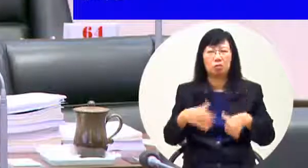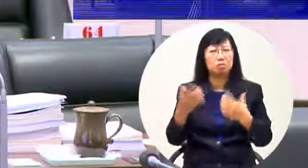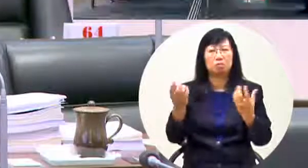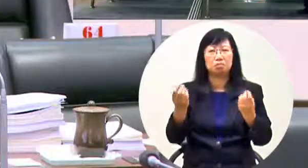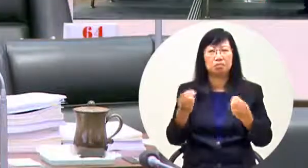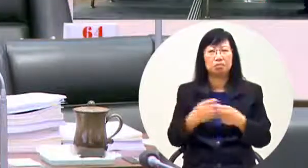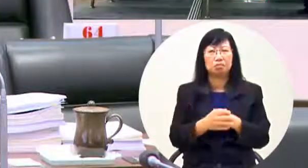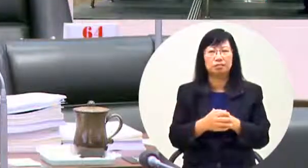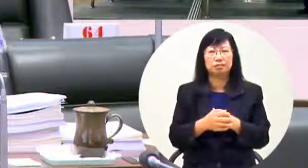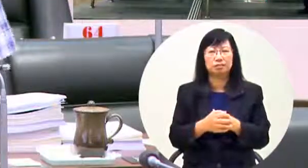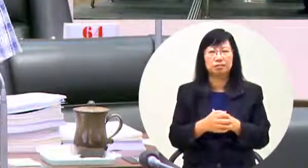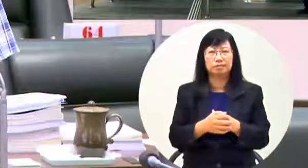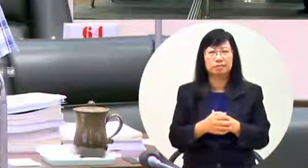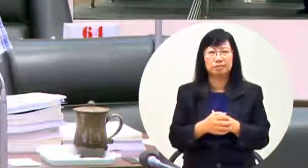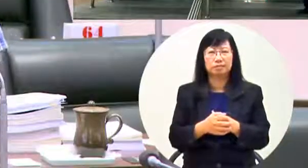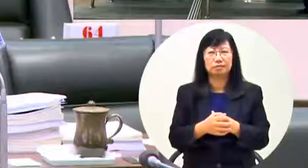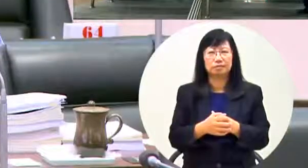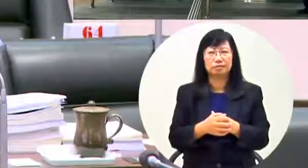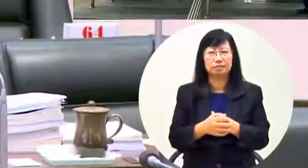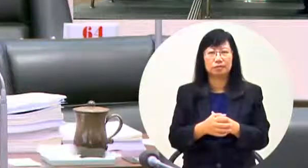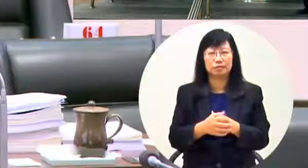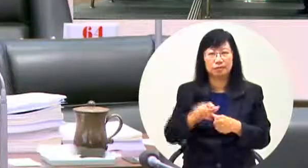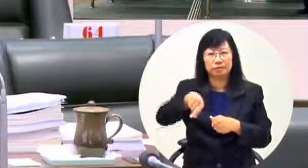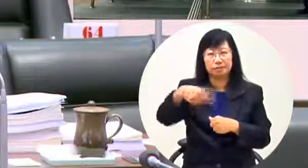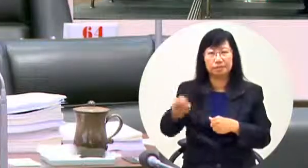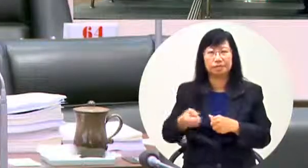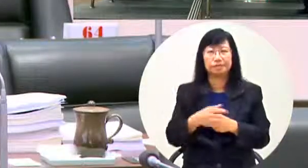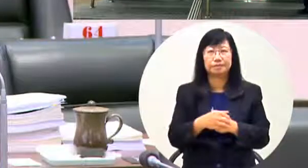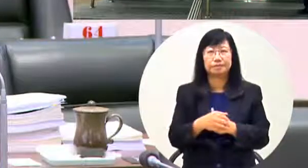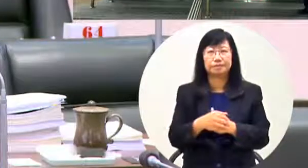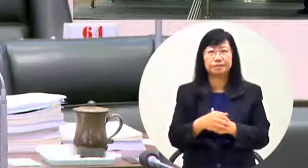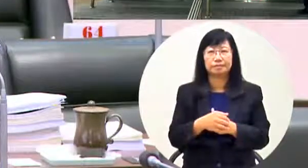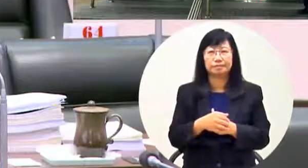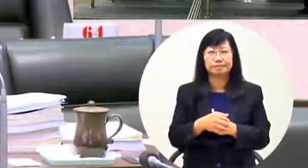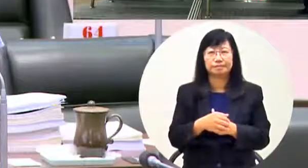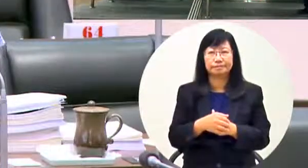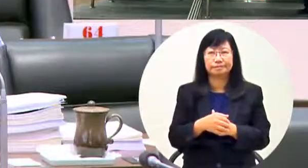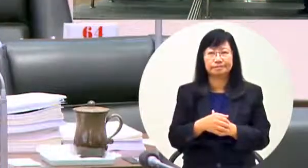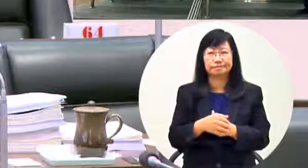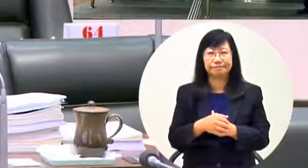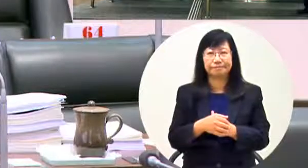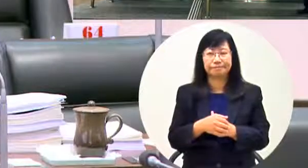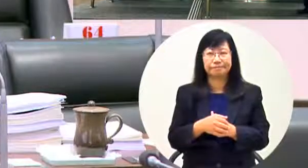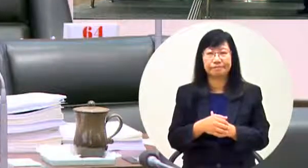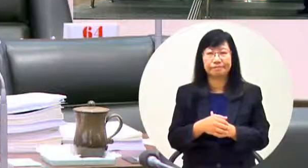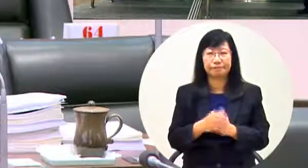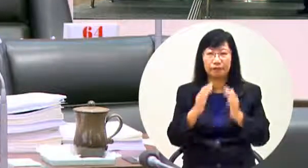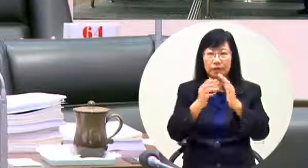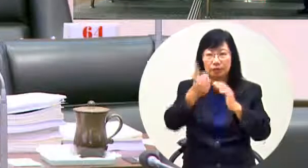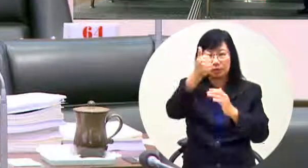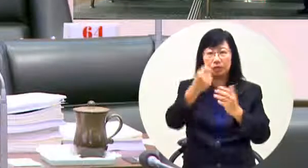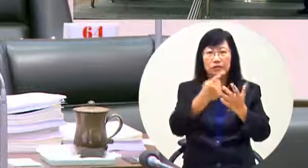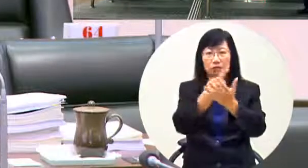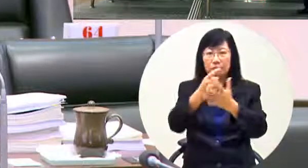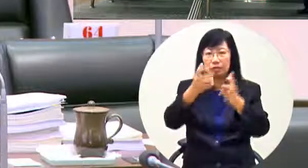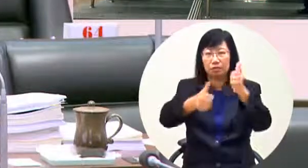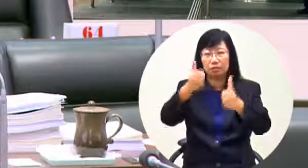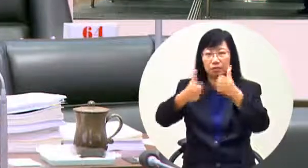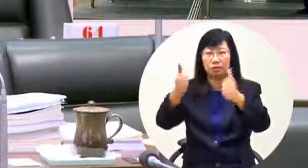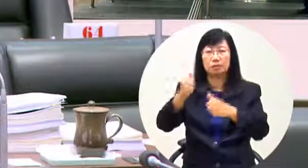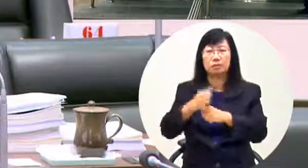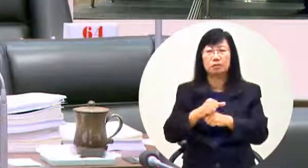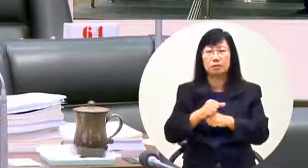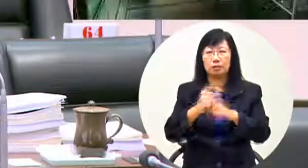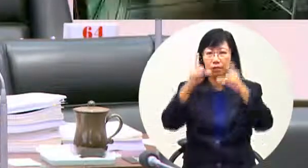张，你看，市长、各位所长，我举这个例子，让你看巨蛋